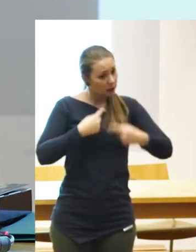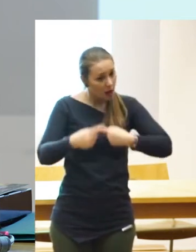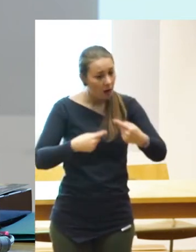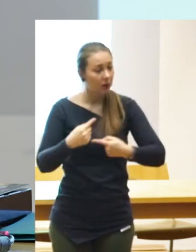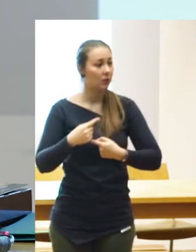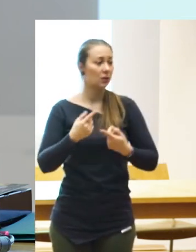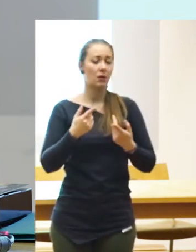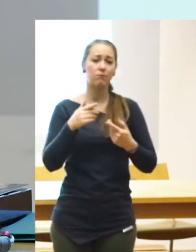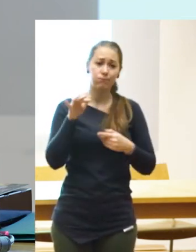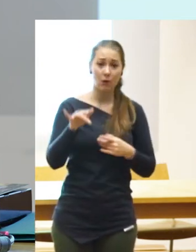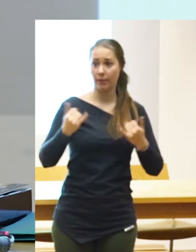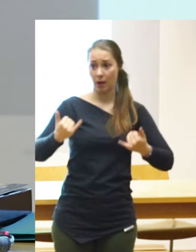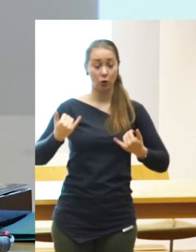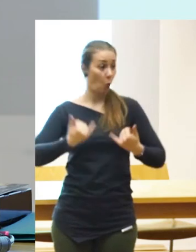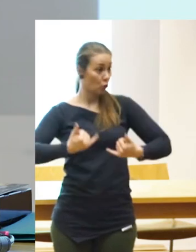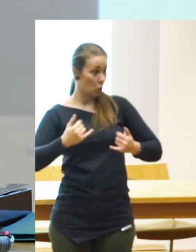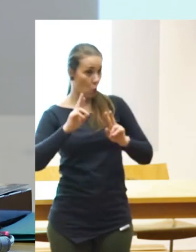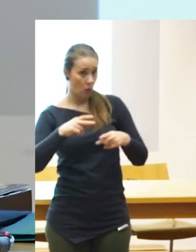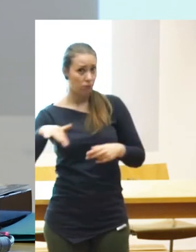poměrně zajímavou současností,